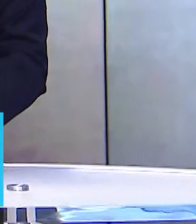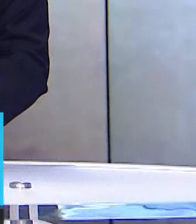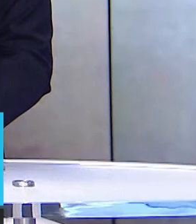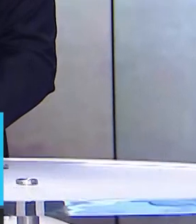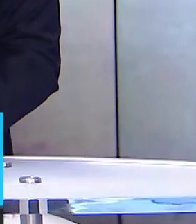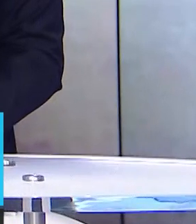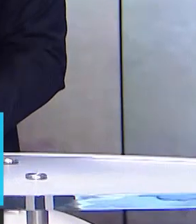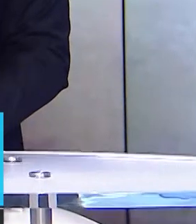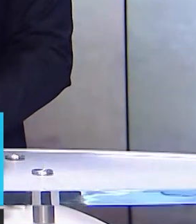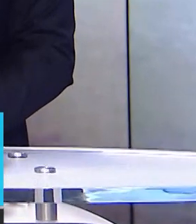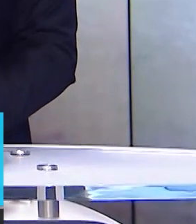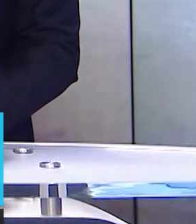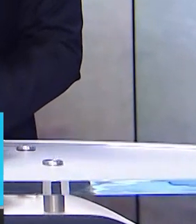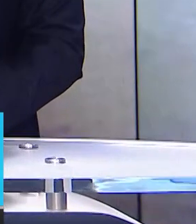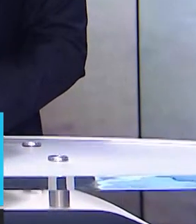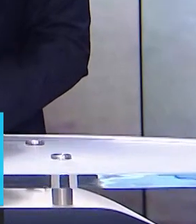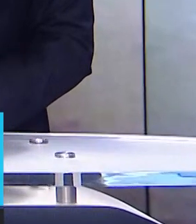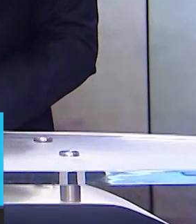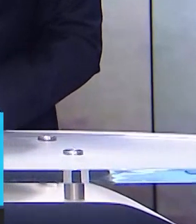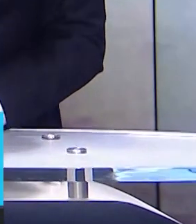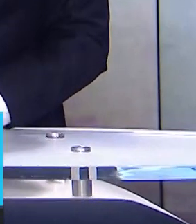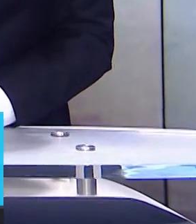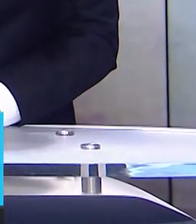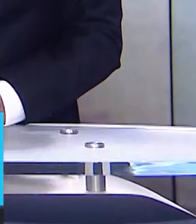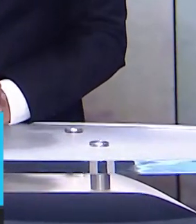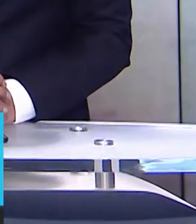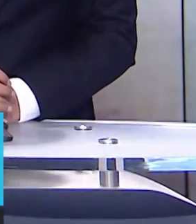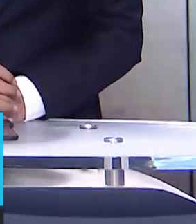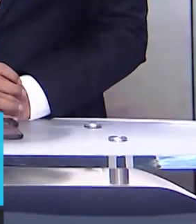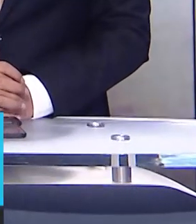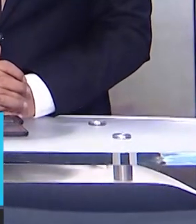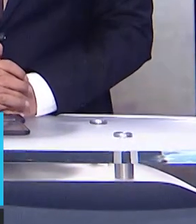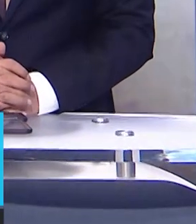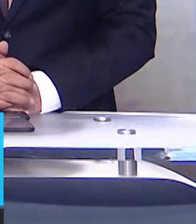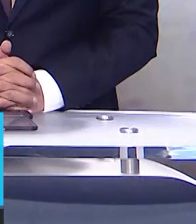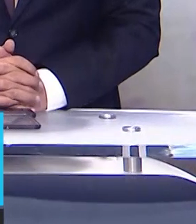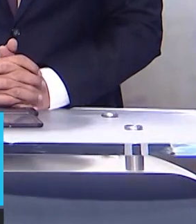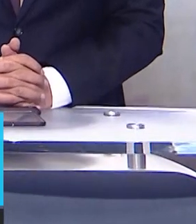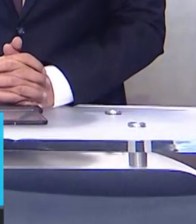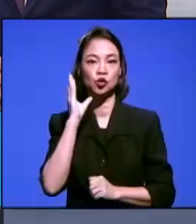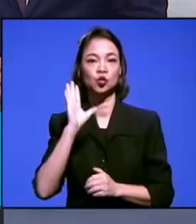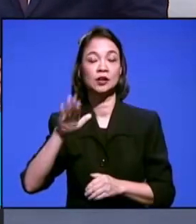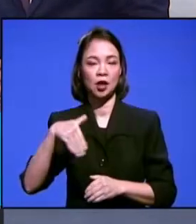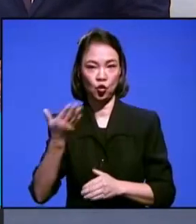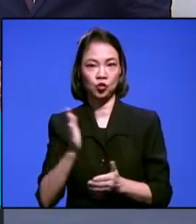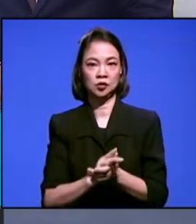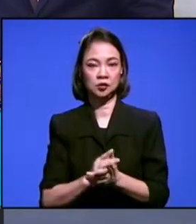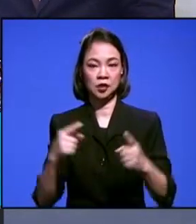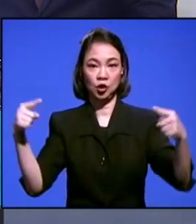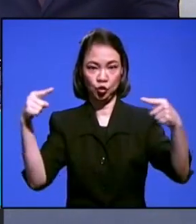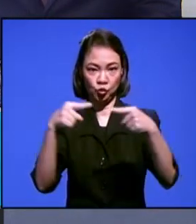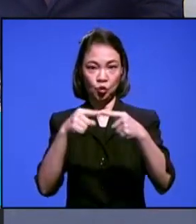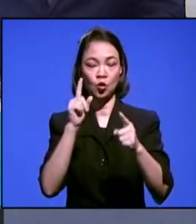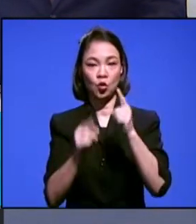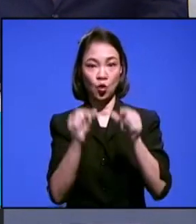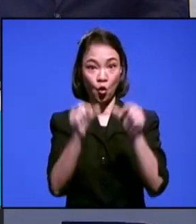COVID-19. Keduanya adalah ibu dan anak berusia 64 dan 31 tahun. Kedua WNI ini diketahui sempat melakukan kontak dengan